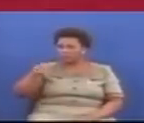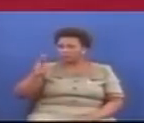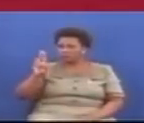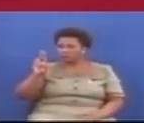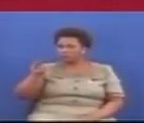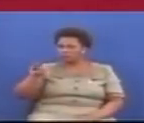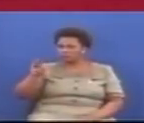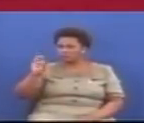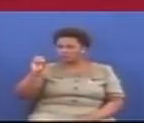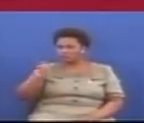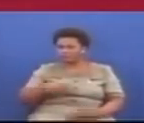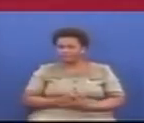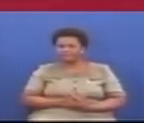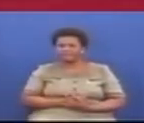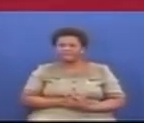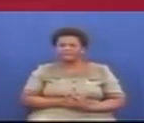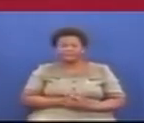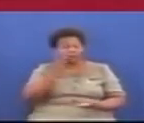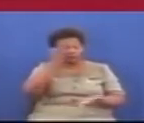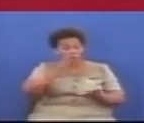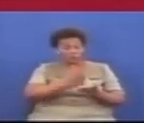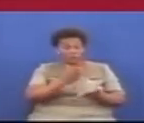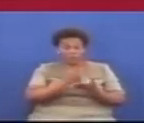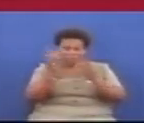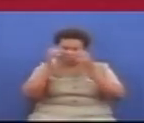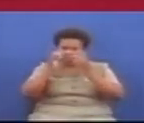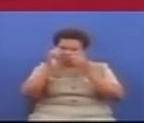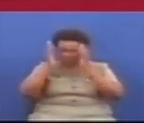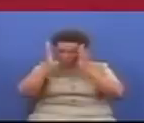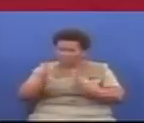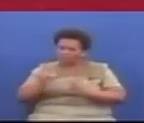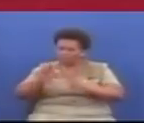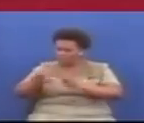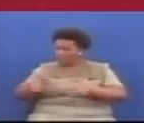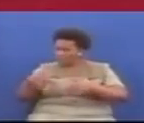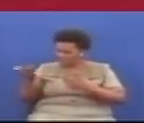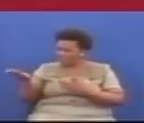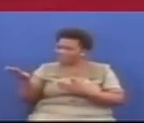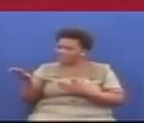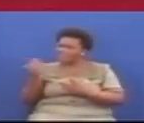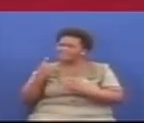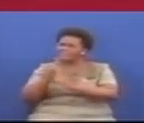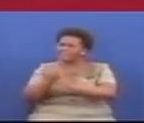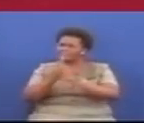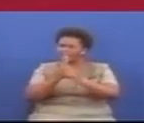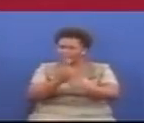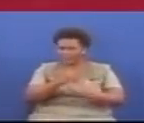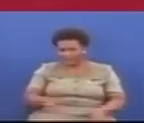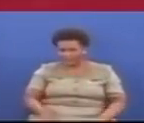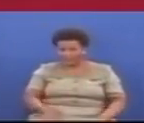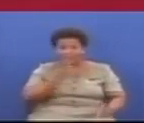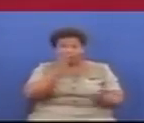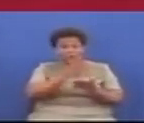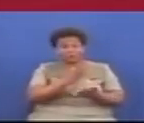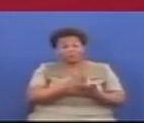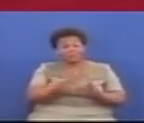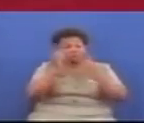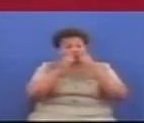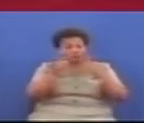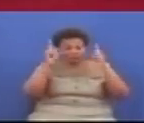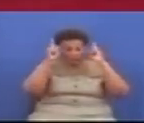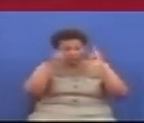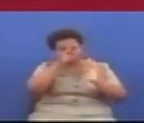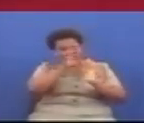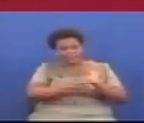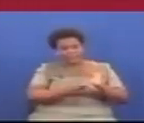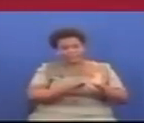ifuatavyo. Mheshimiwa Spika, ni kweli Mheshimiwa mbunge amekuwa akifuatilia swala hili na fedha zilipelekwa pale. Hichi chuo kipo chini ya TAMISEMI. Kwa